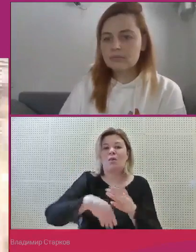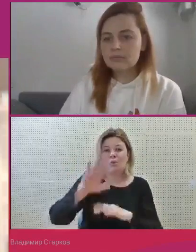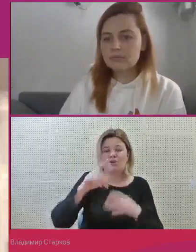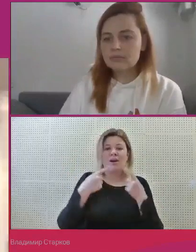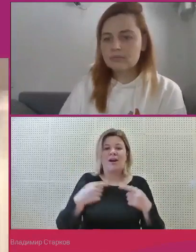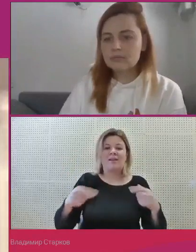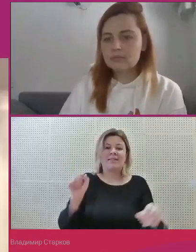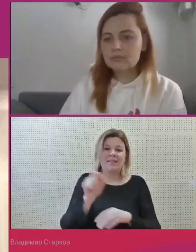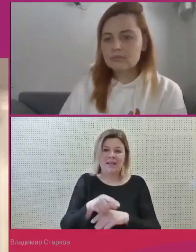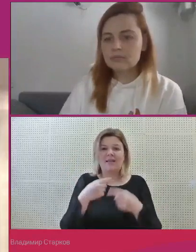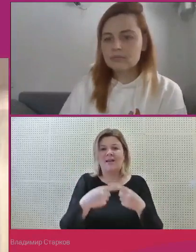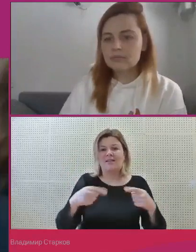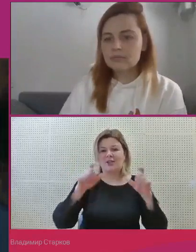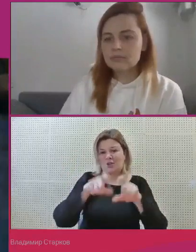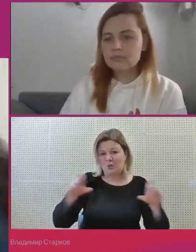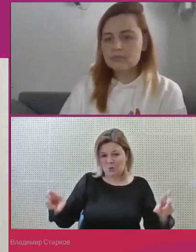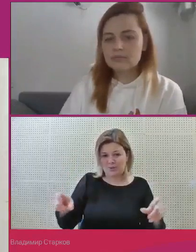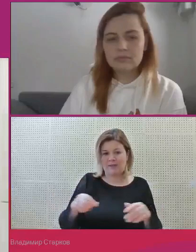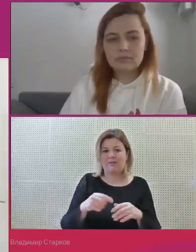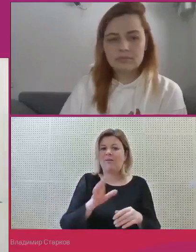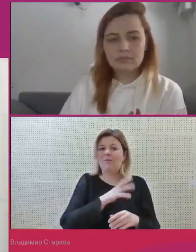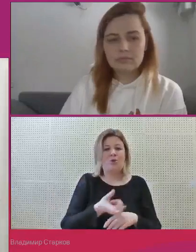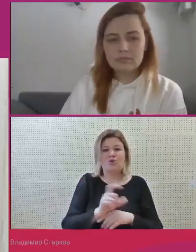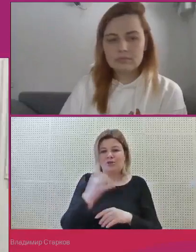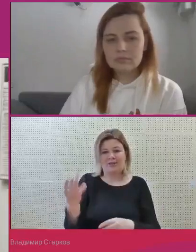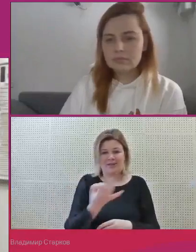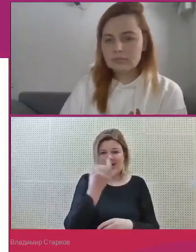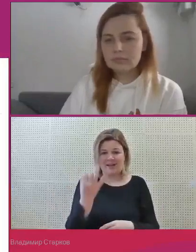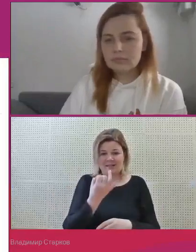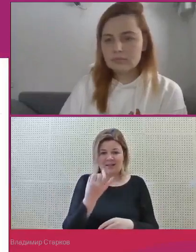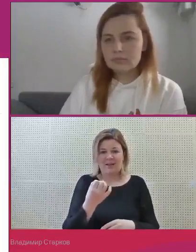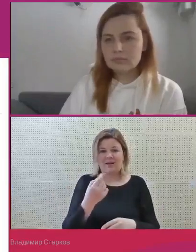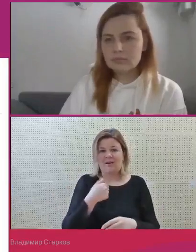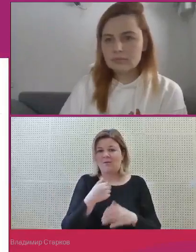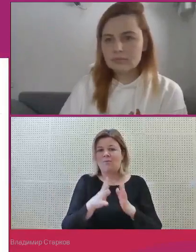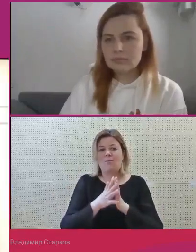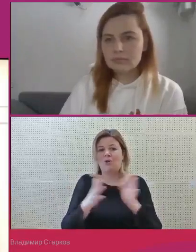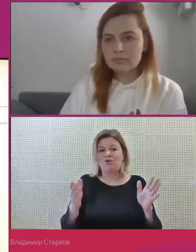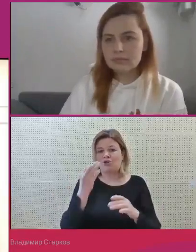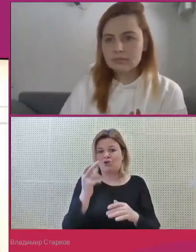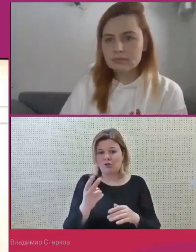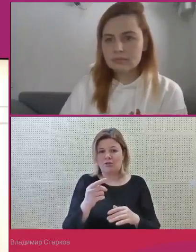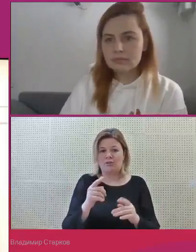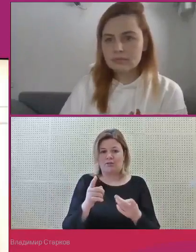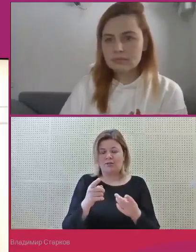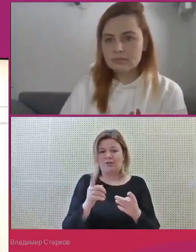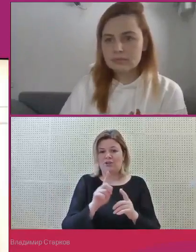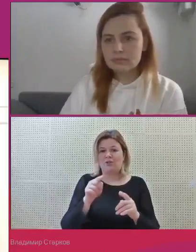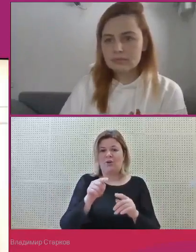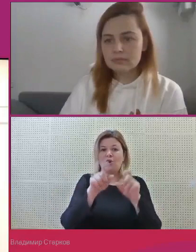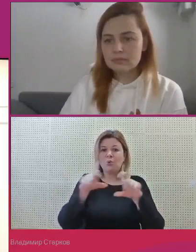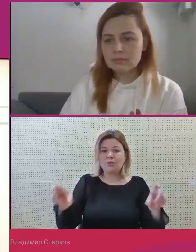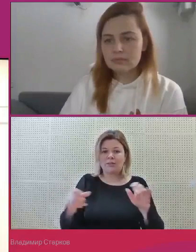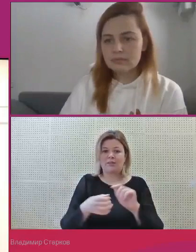этого. Было очень интересно. Самое, что меня шокировало, то, что мне казалось, что ребята, которые сидят напротив, они гораздо ближе. Потому что я потрогала столы,